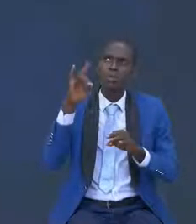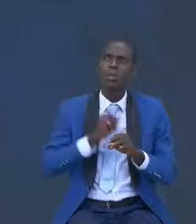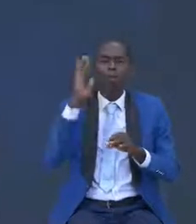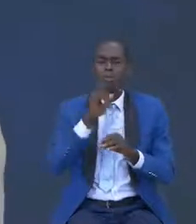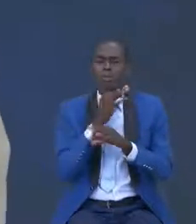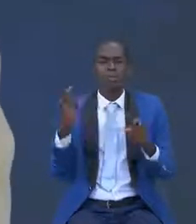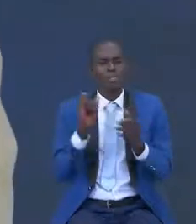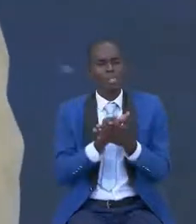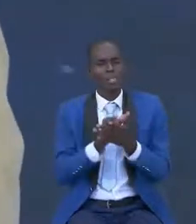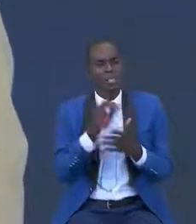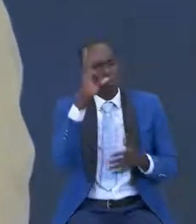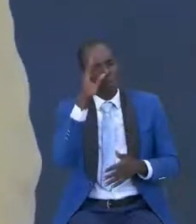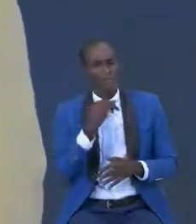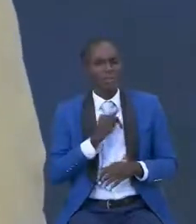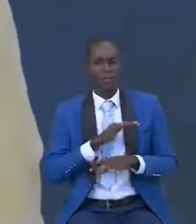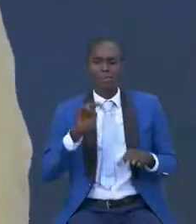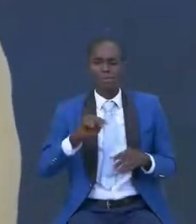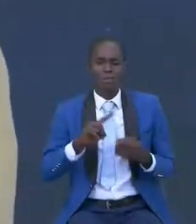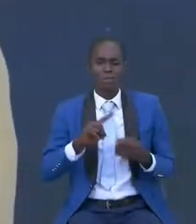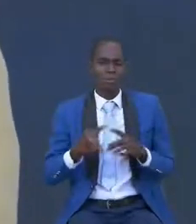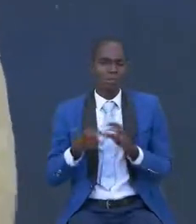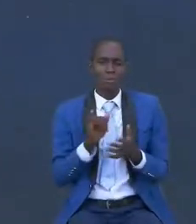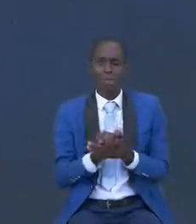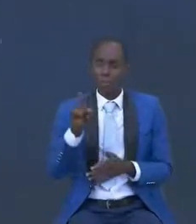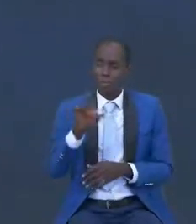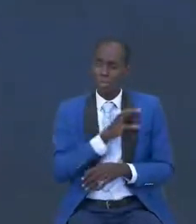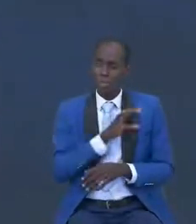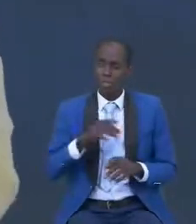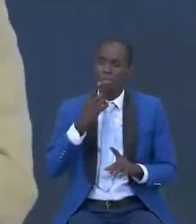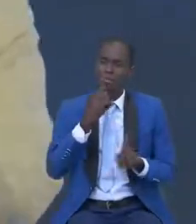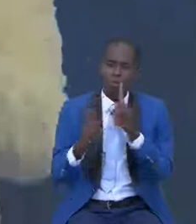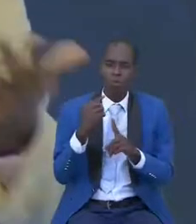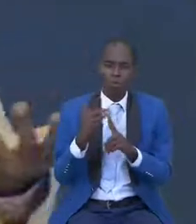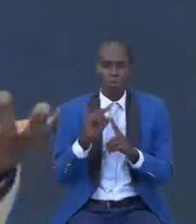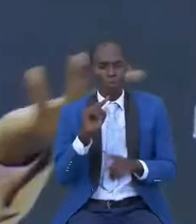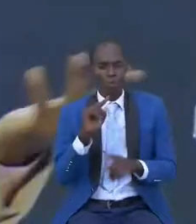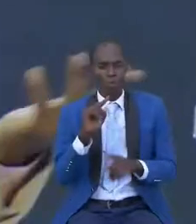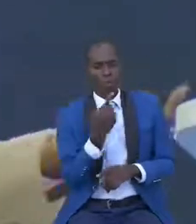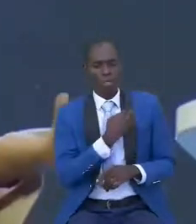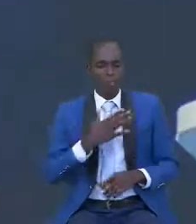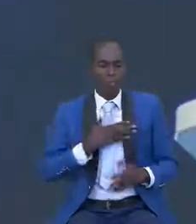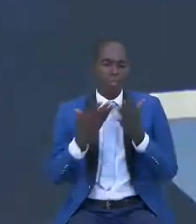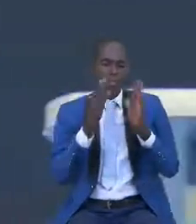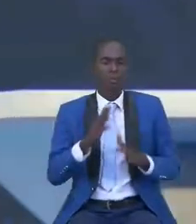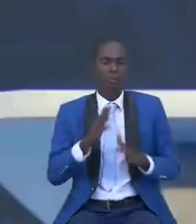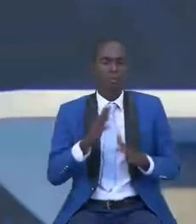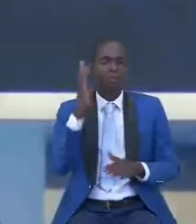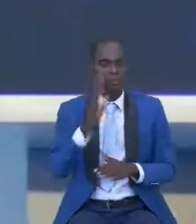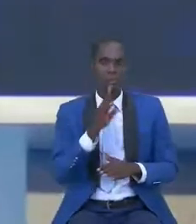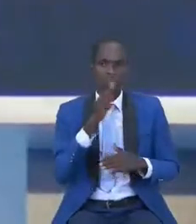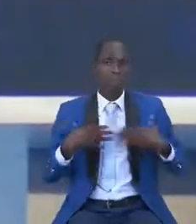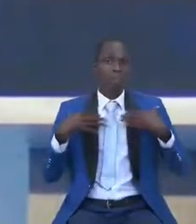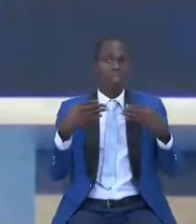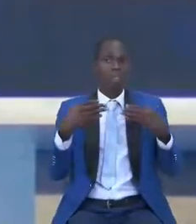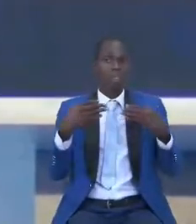il dit, ah, je ne vais pas te laisser partir, je ne vais pas te laisser partir. L'homme a dit, moi je n'ai pas besoin de faire ça. Dis seulement un mot et mon serviteur